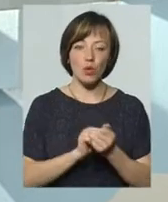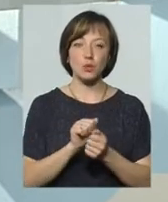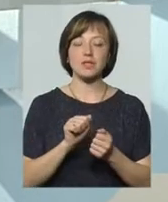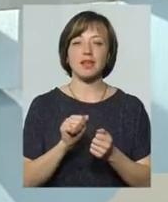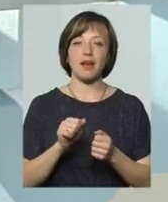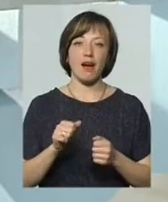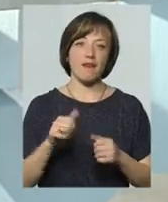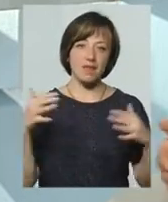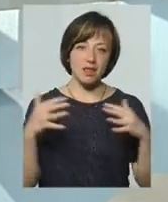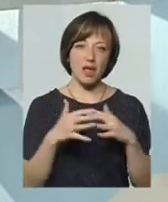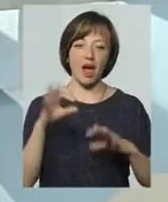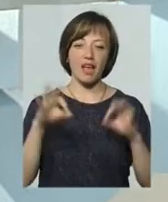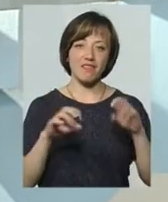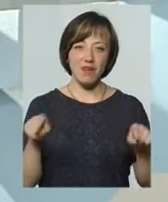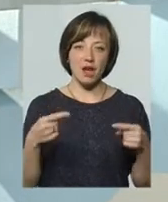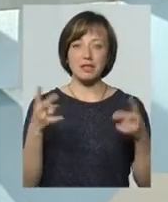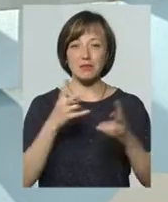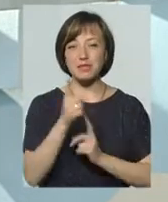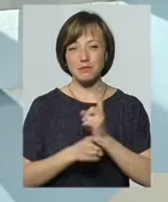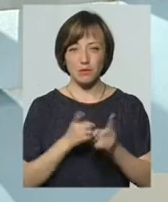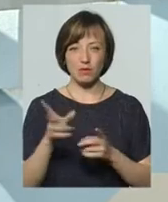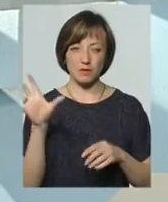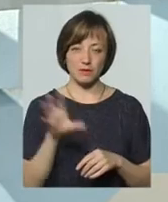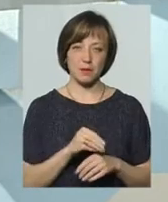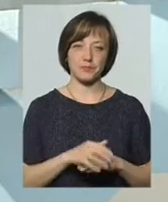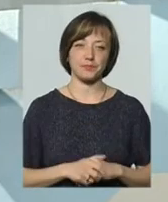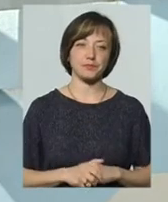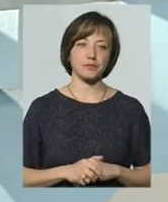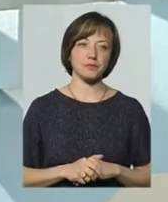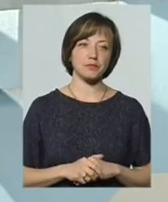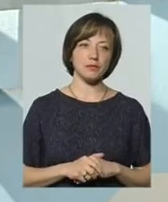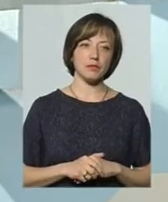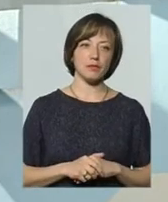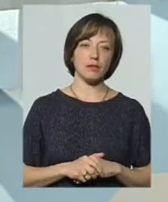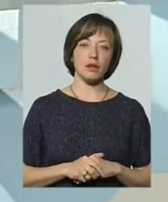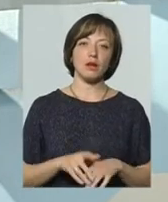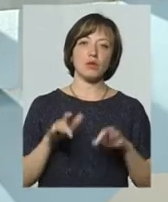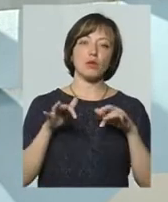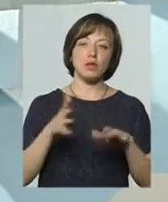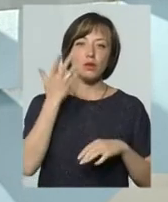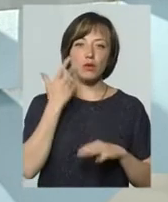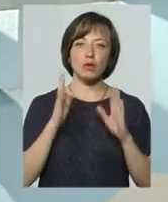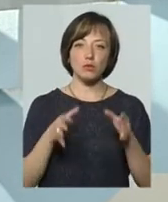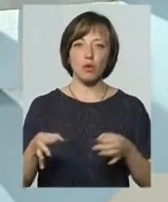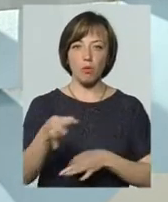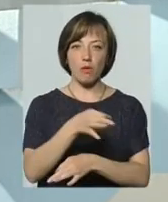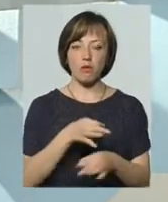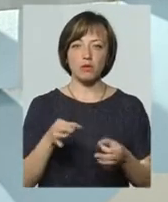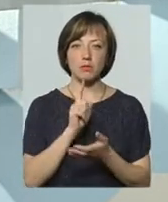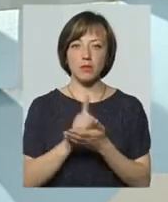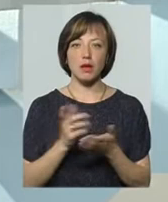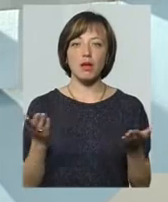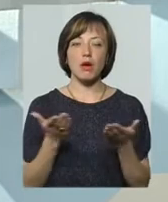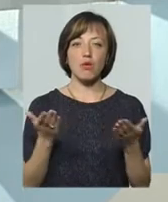інфляція, тобто все треба зараз змінювати. Тому ми, звісно ж, на процесі, коли буде обговорення того, якою має бути